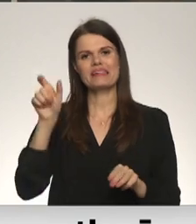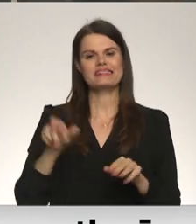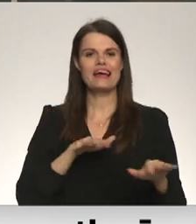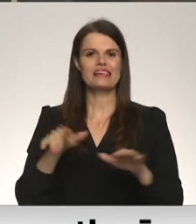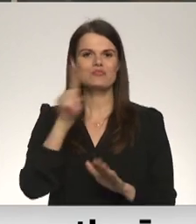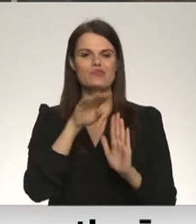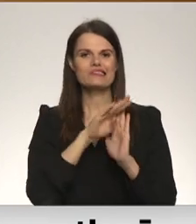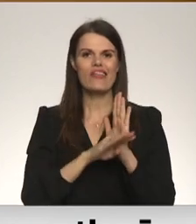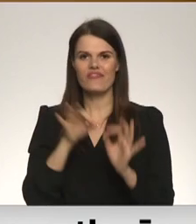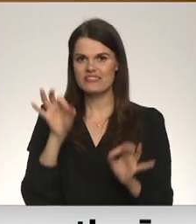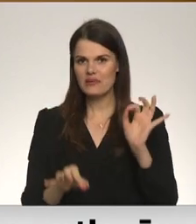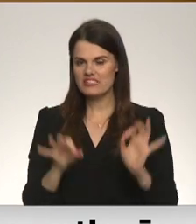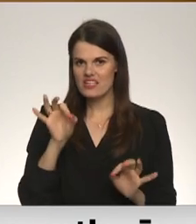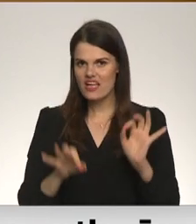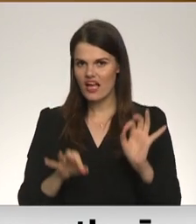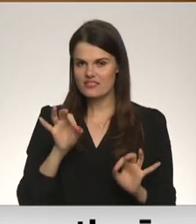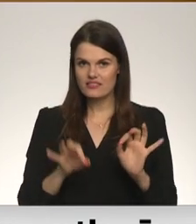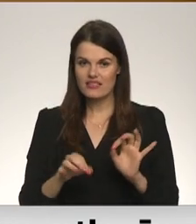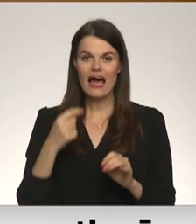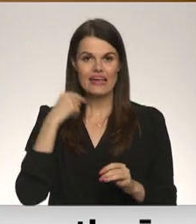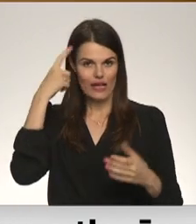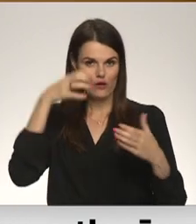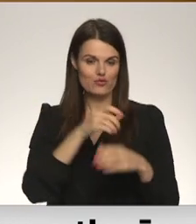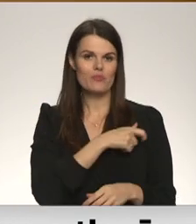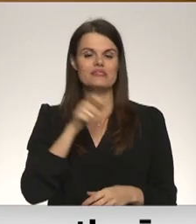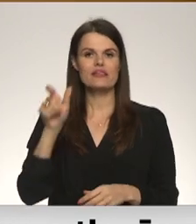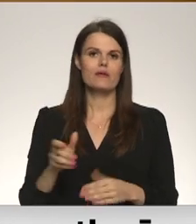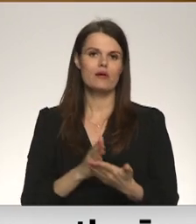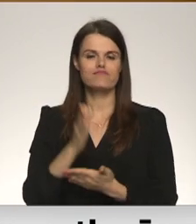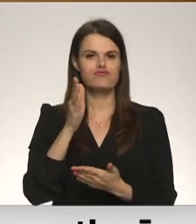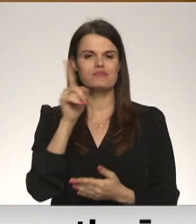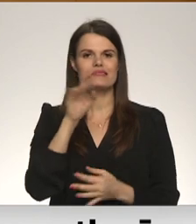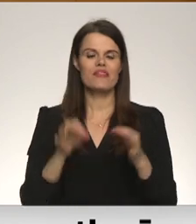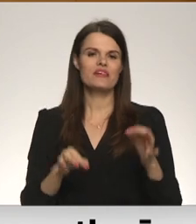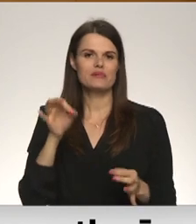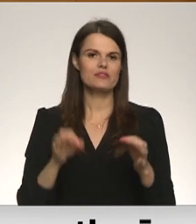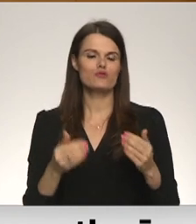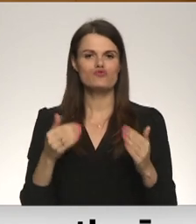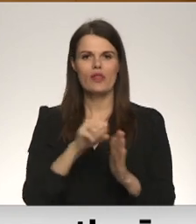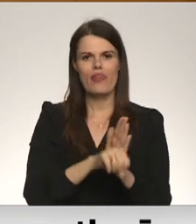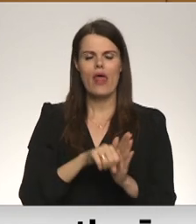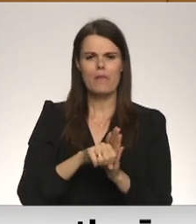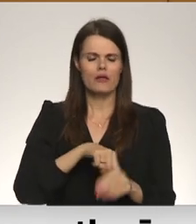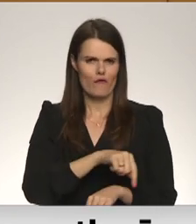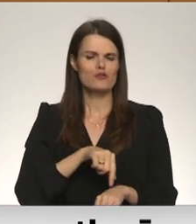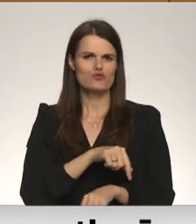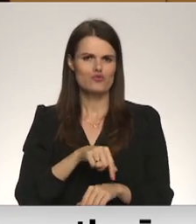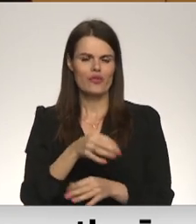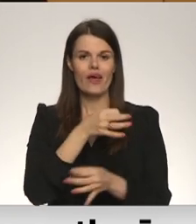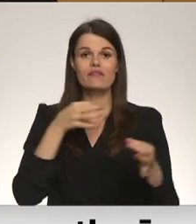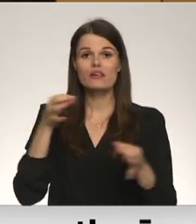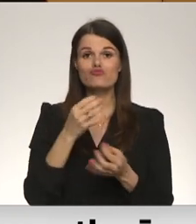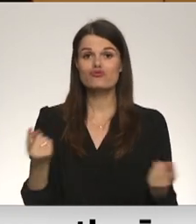Zvirbulis. Paldies. Rīgas domas deputāti par vēršanos Satversmes tiesā šodien debatēja vairākas stundas. Diskusiju